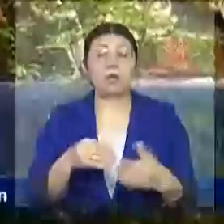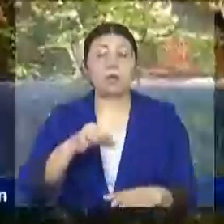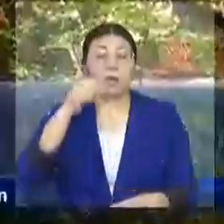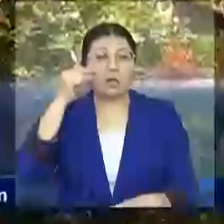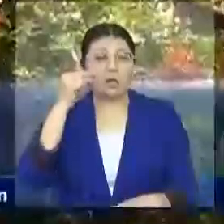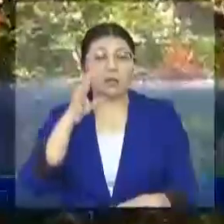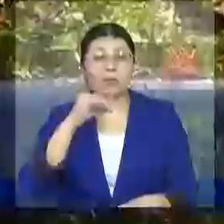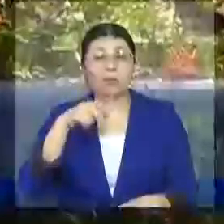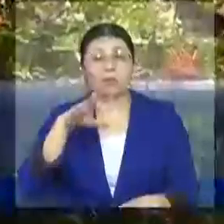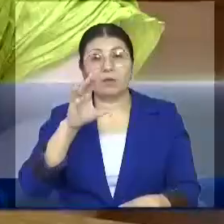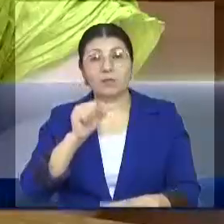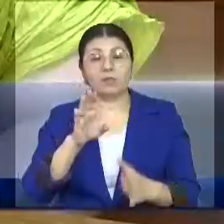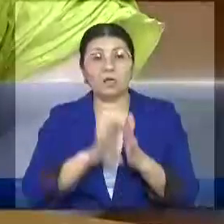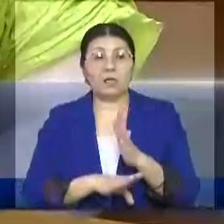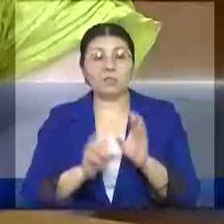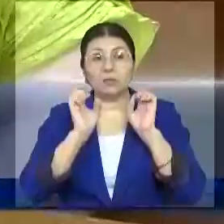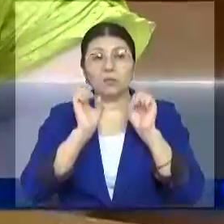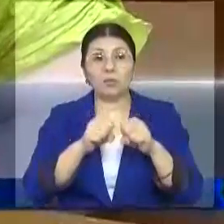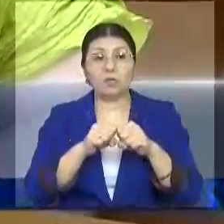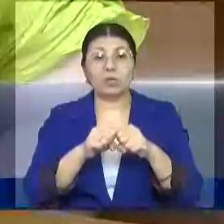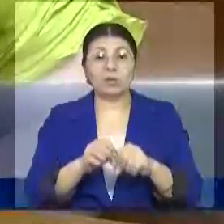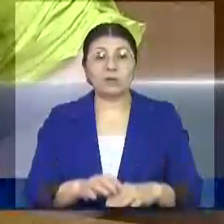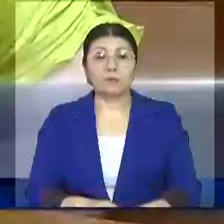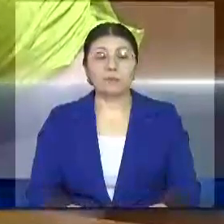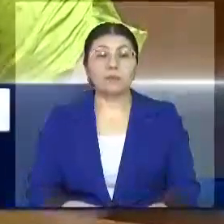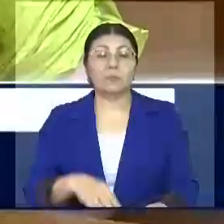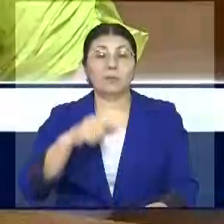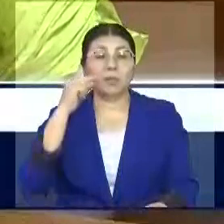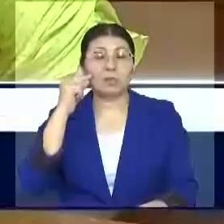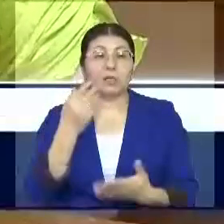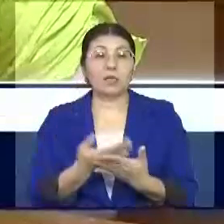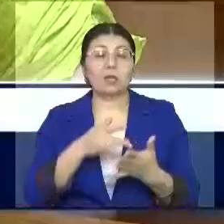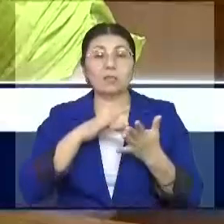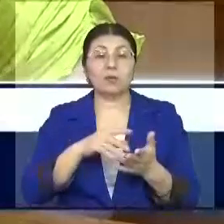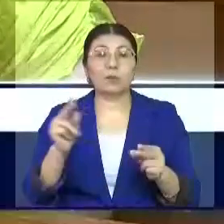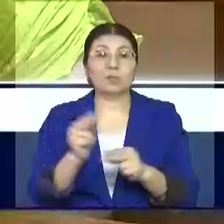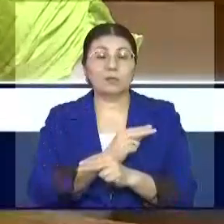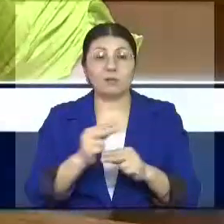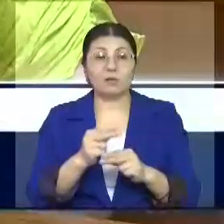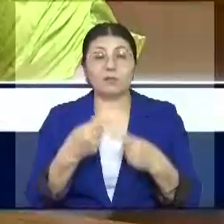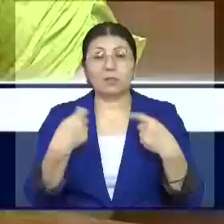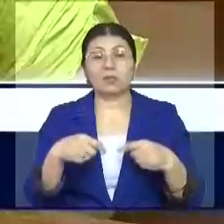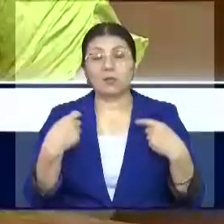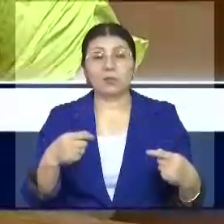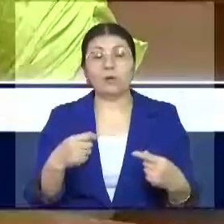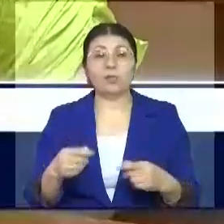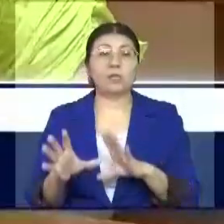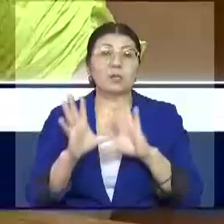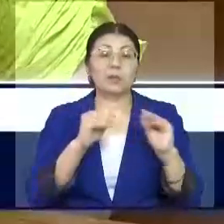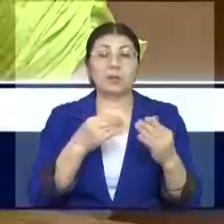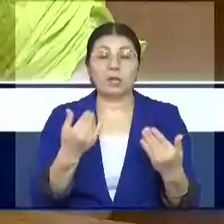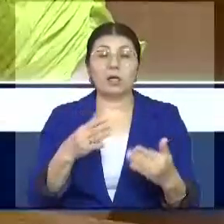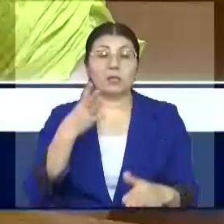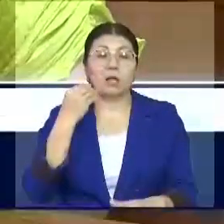еліне визасыз баруға болады. Китай едут и на лечение. Қытайға саяхаттауға да емделуге де сауда мақсатында да барады. Қазір